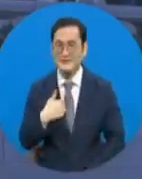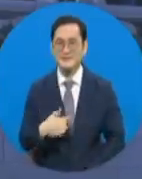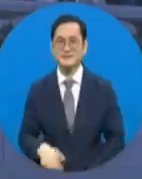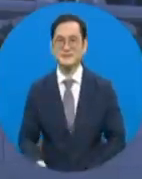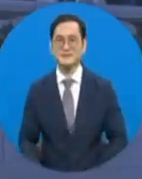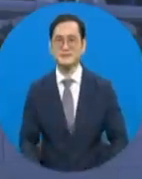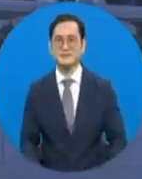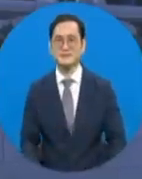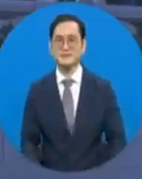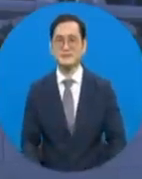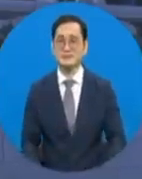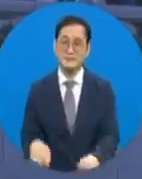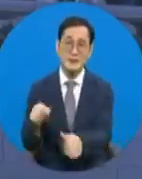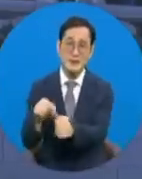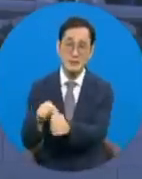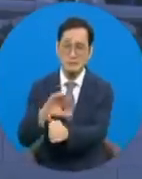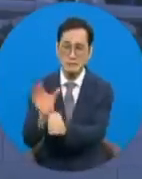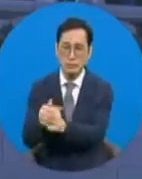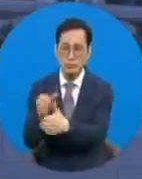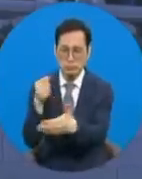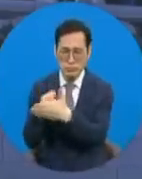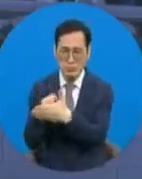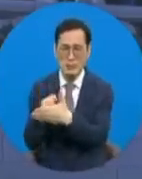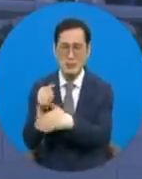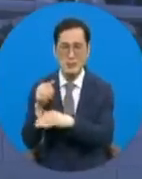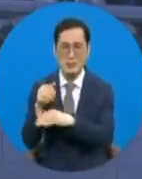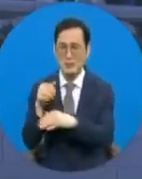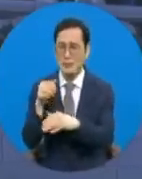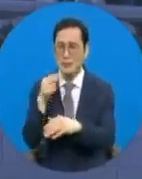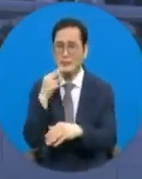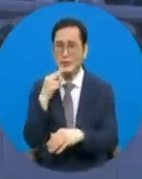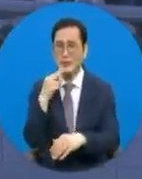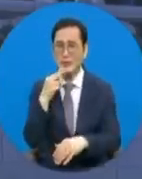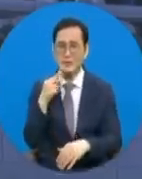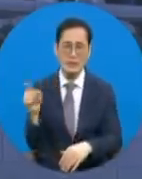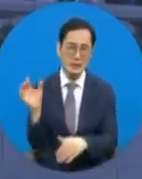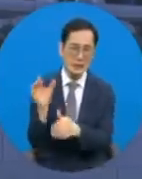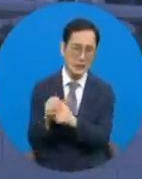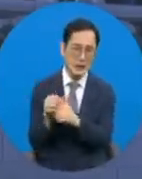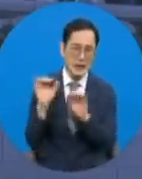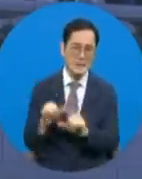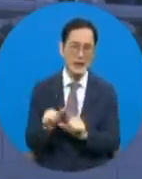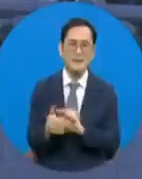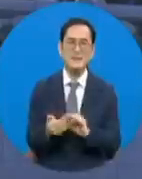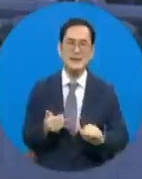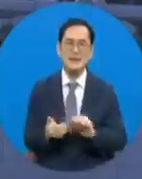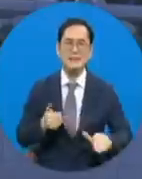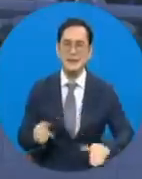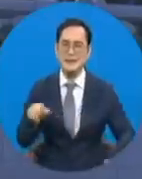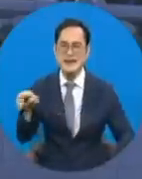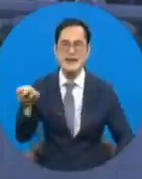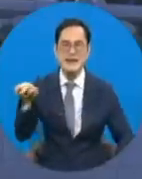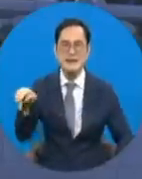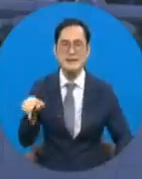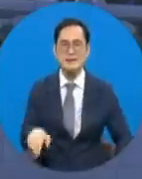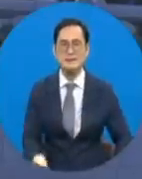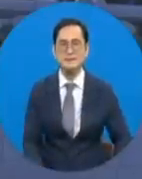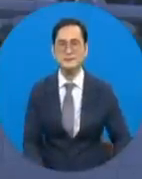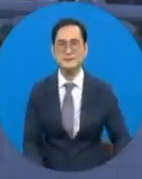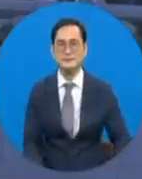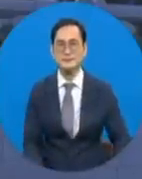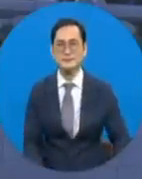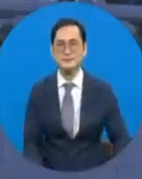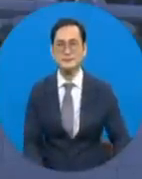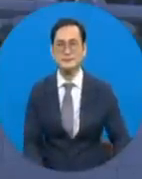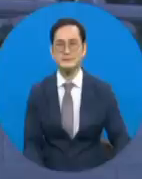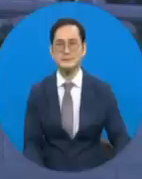됐는지 안 됐는지 뭐 보도 나온 건 아직 없습니다. 내정을 예상을 해서 지금 예방 차원에서 뭔가 먼저 짚었다. 뭐 논란이